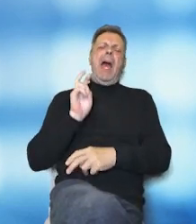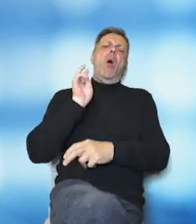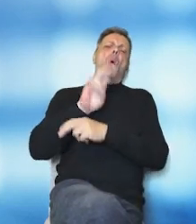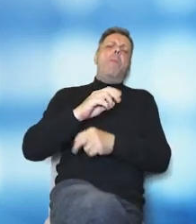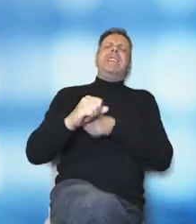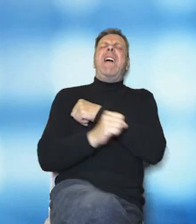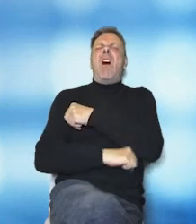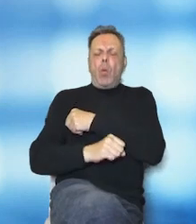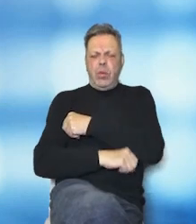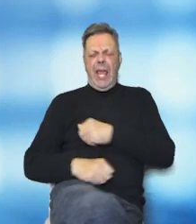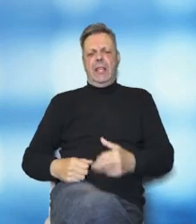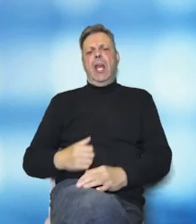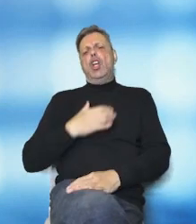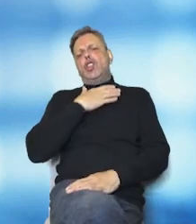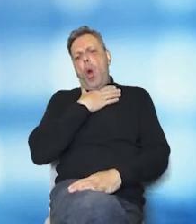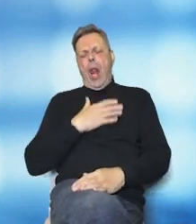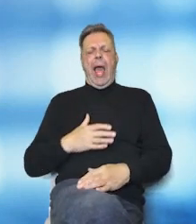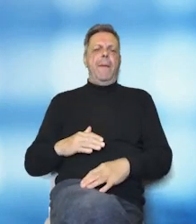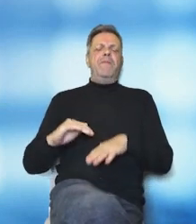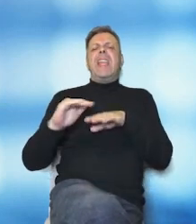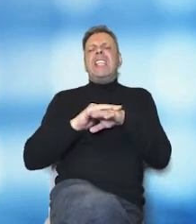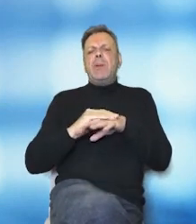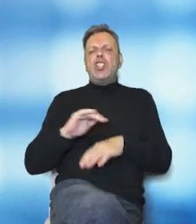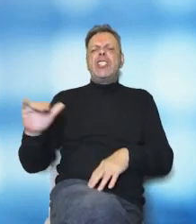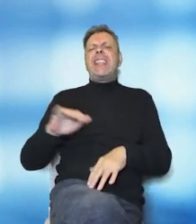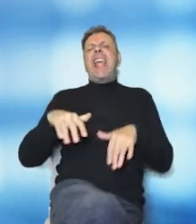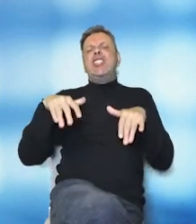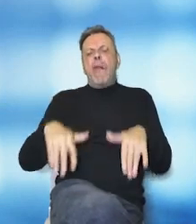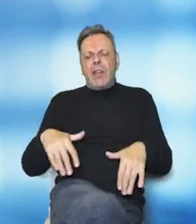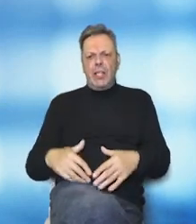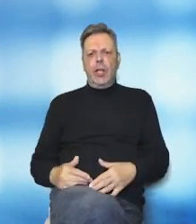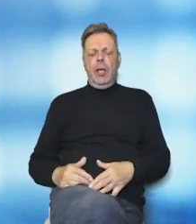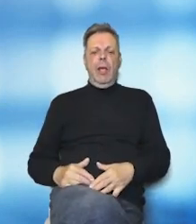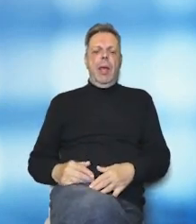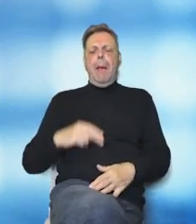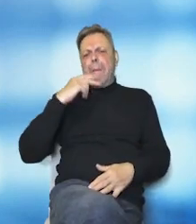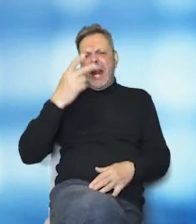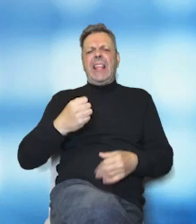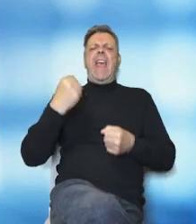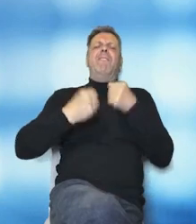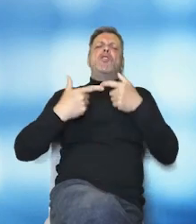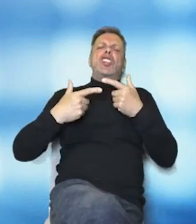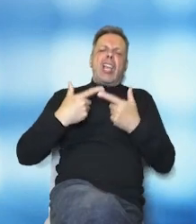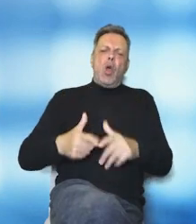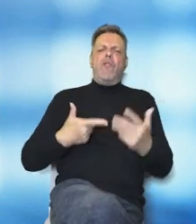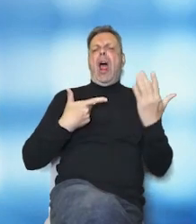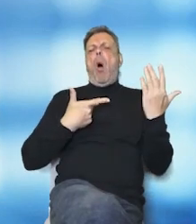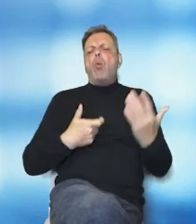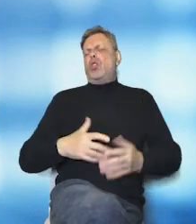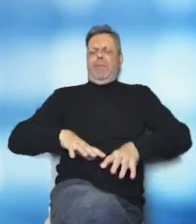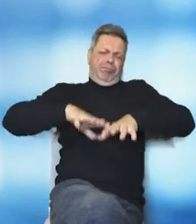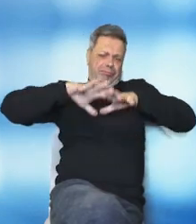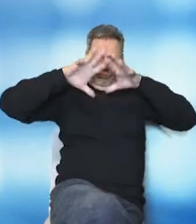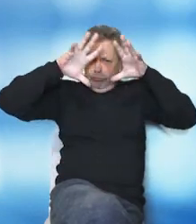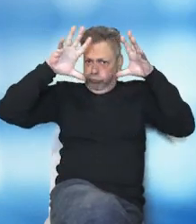fakultete, u školu, ispričnice za vrtiće, za preglede za vozačku dozvolu, za oružje i